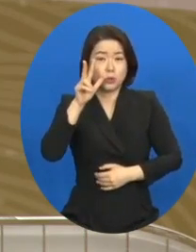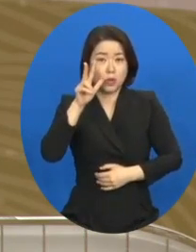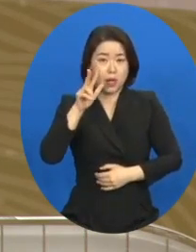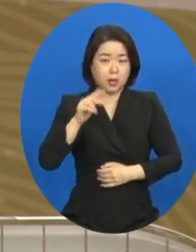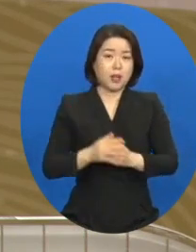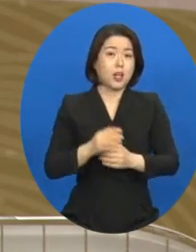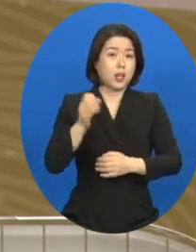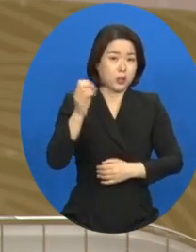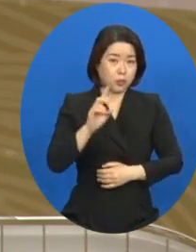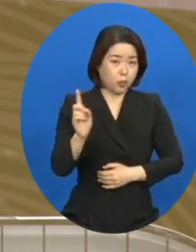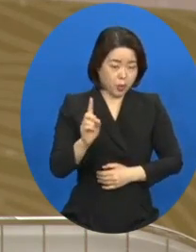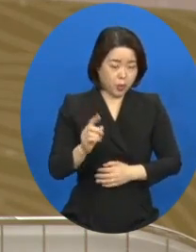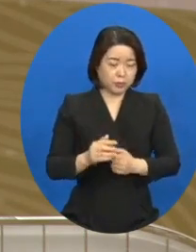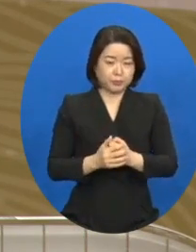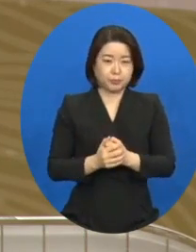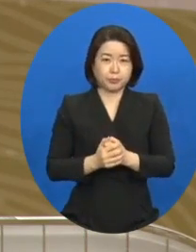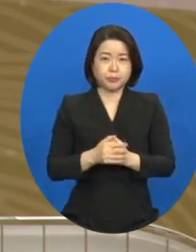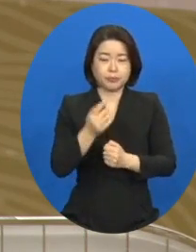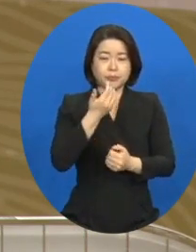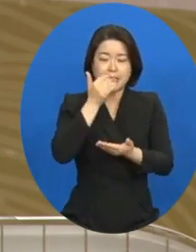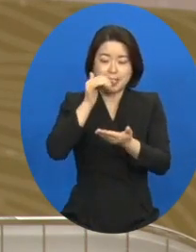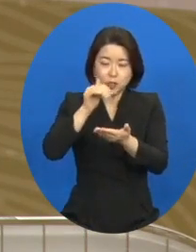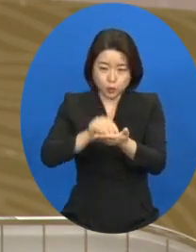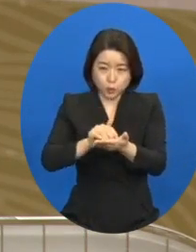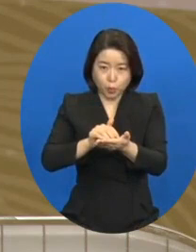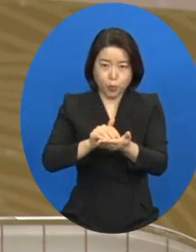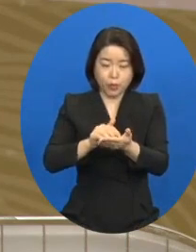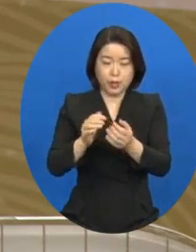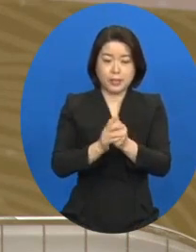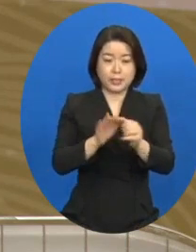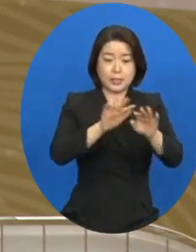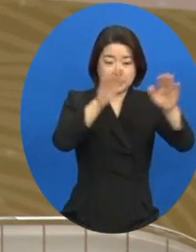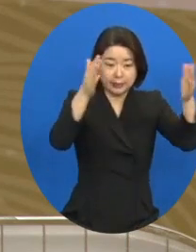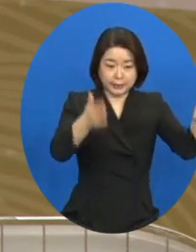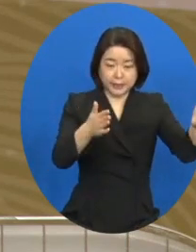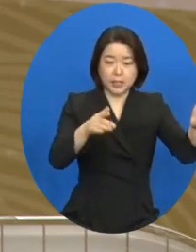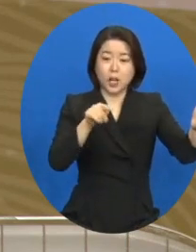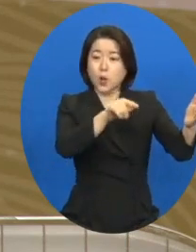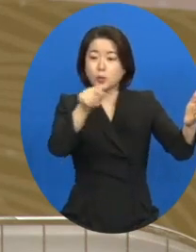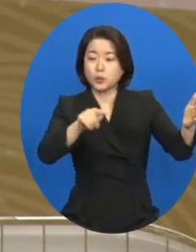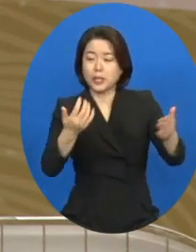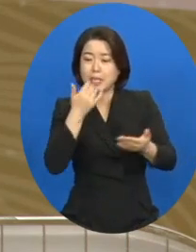여호수아가 그 돌 하나를, 제단에 있는 돌 하나를 택하여